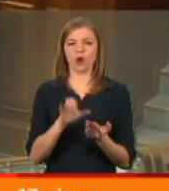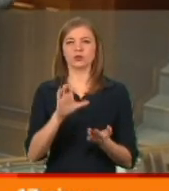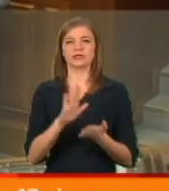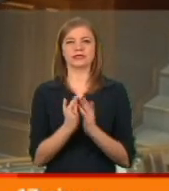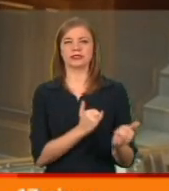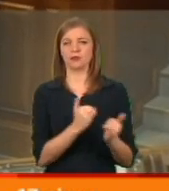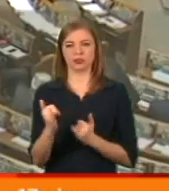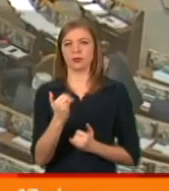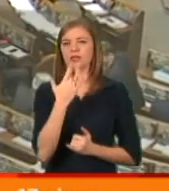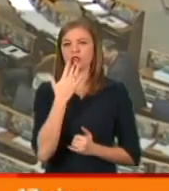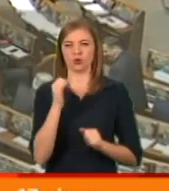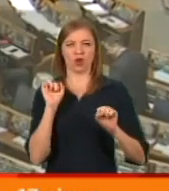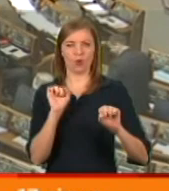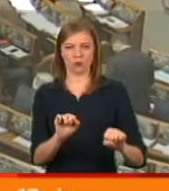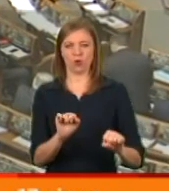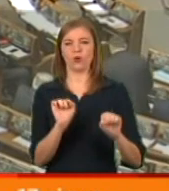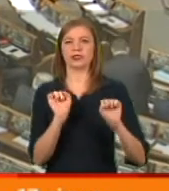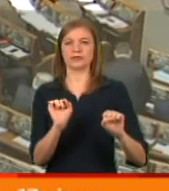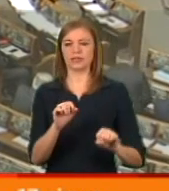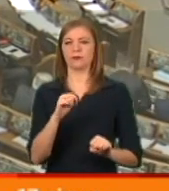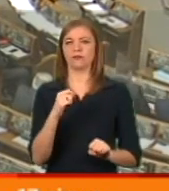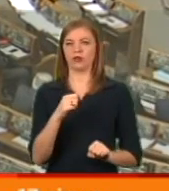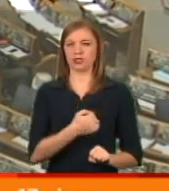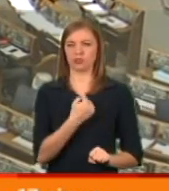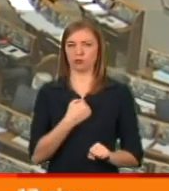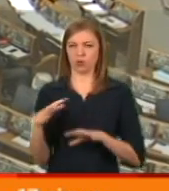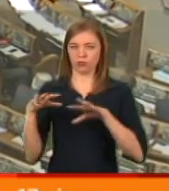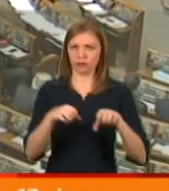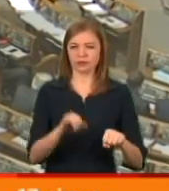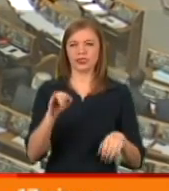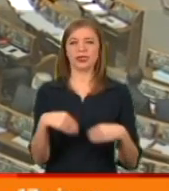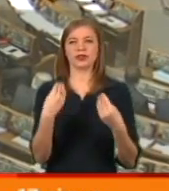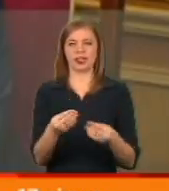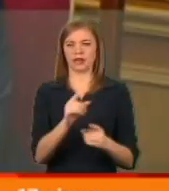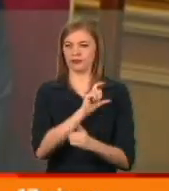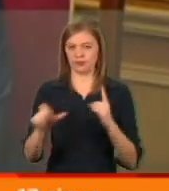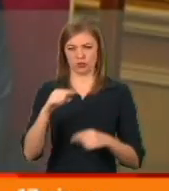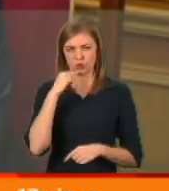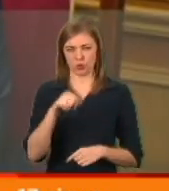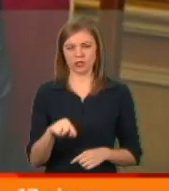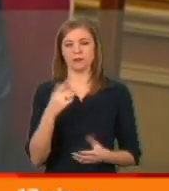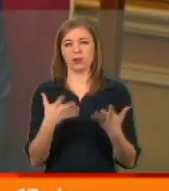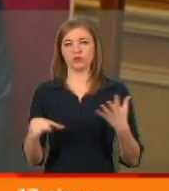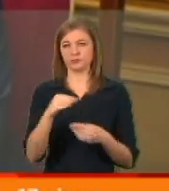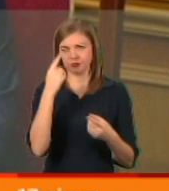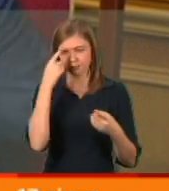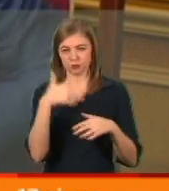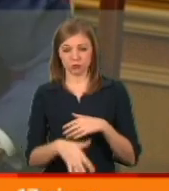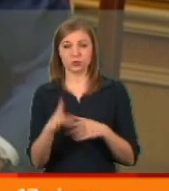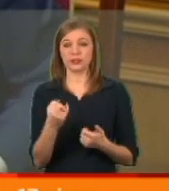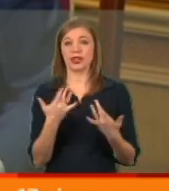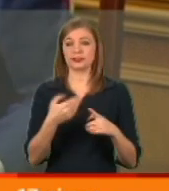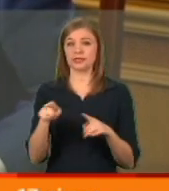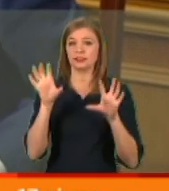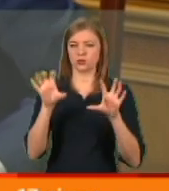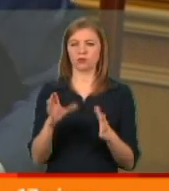забезпечення національної оборони, стримування збройної агресії та надання відсічі Росії. Очевидно, усі розуміють, наскільки цей